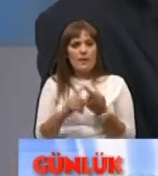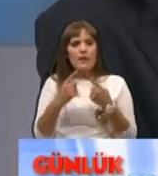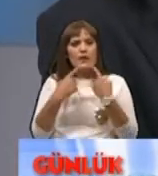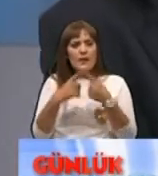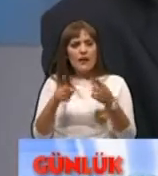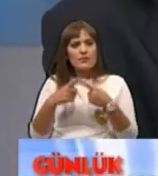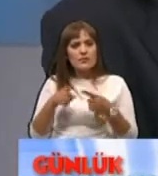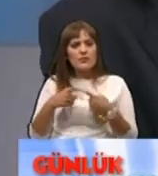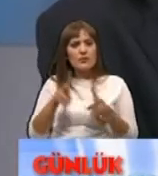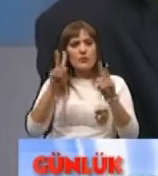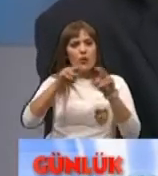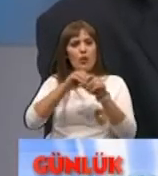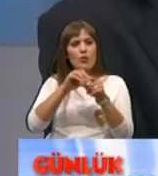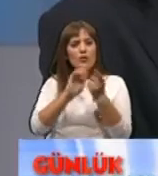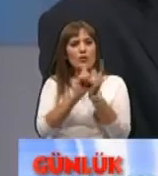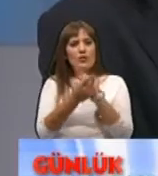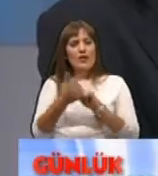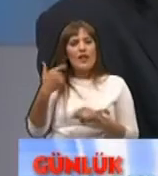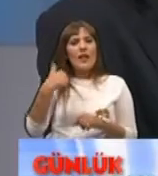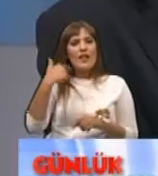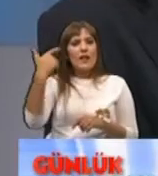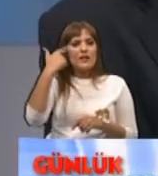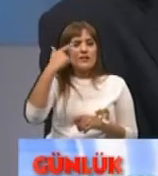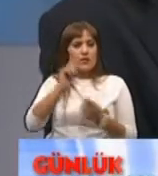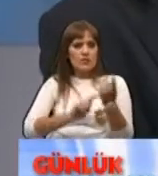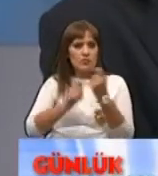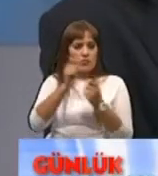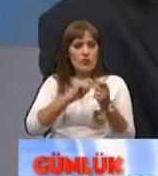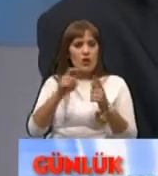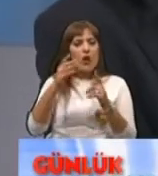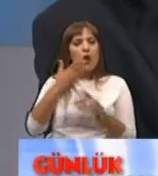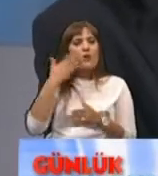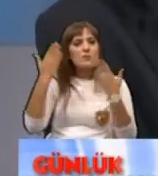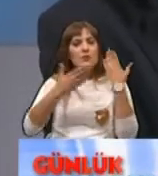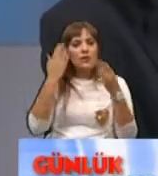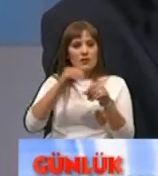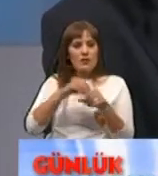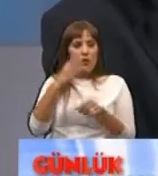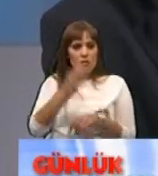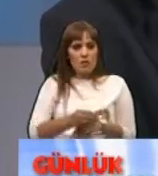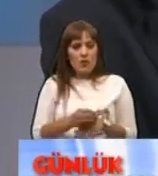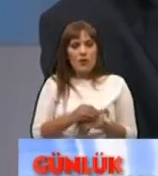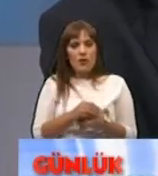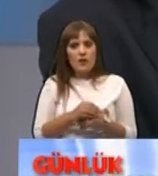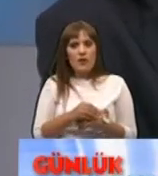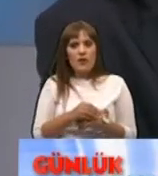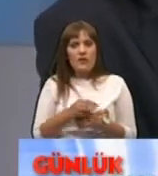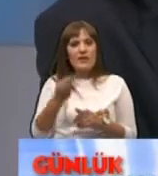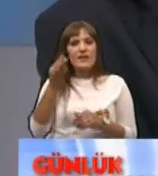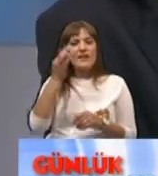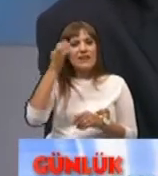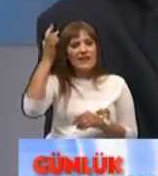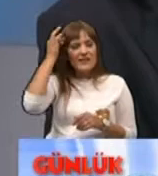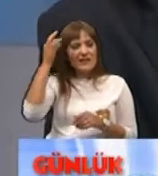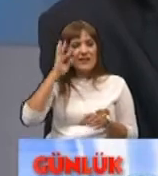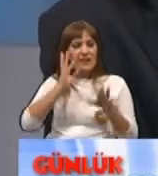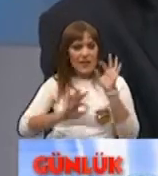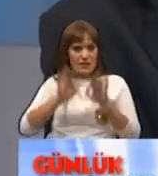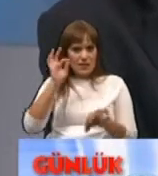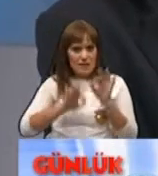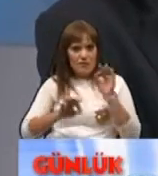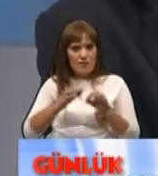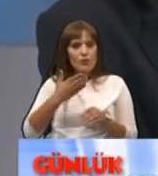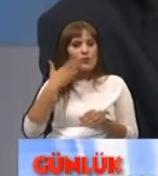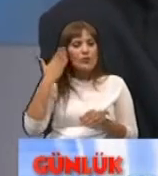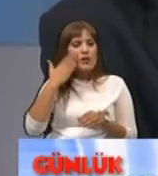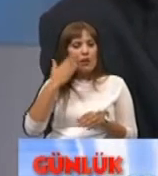değişik konularda biz lazeri kullanıyoruz. Kozmetik dermatoloji olarak. Kıl tedavisinde biliyorsunuz,